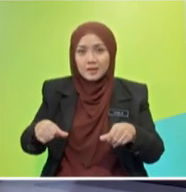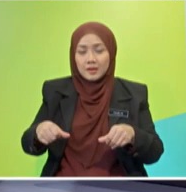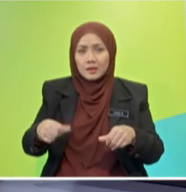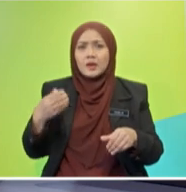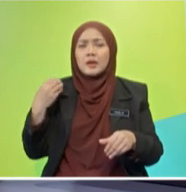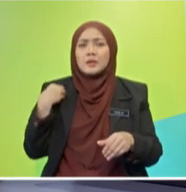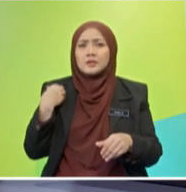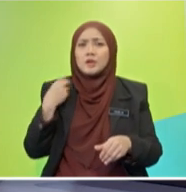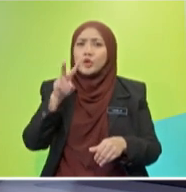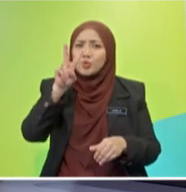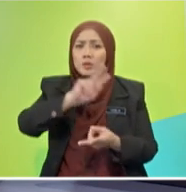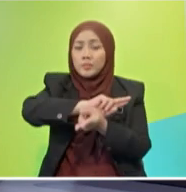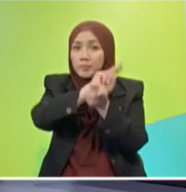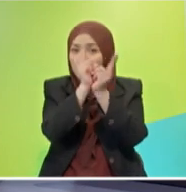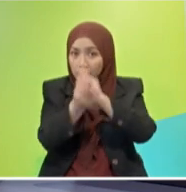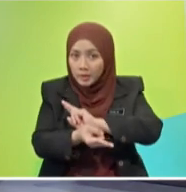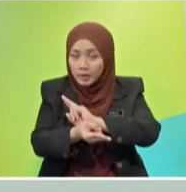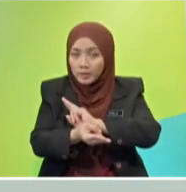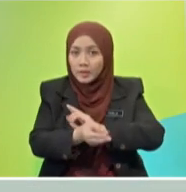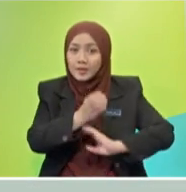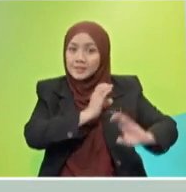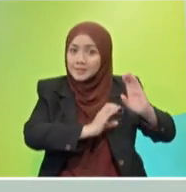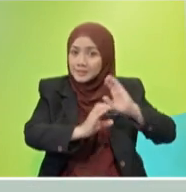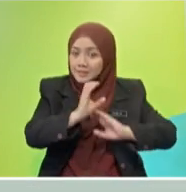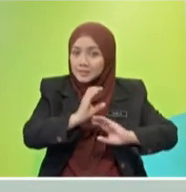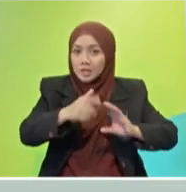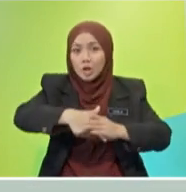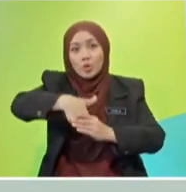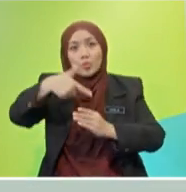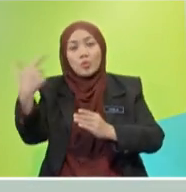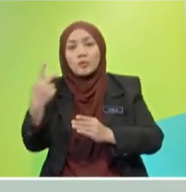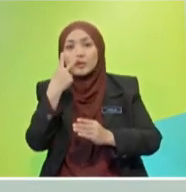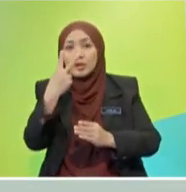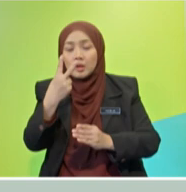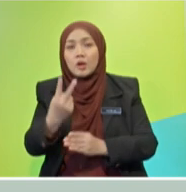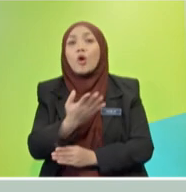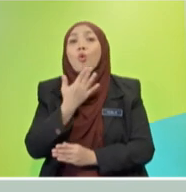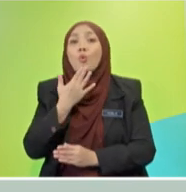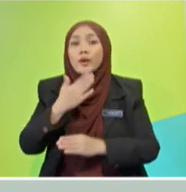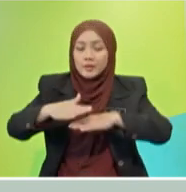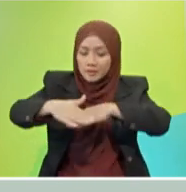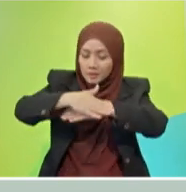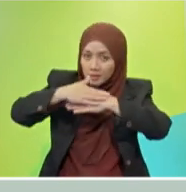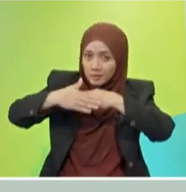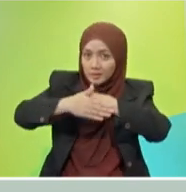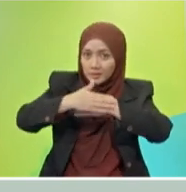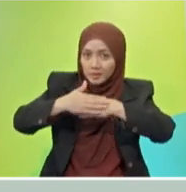perubahan ya satu ciri-ciri ruangan ciri-ciri ruangan kita bertengok warna kulit